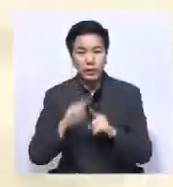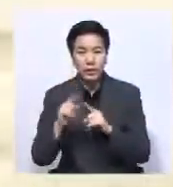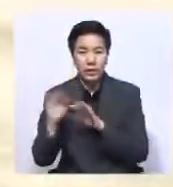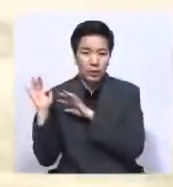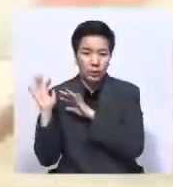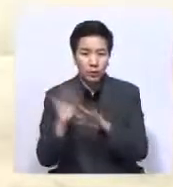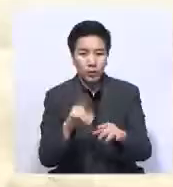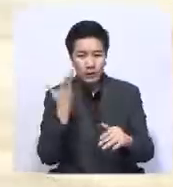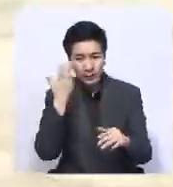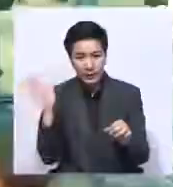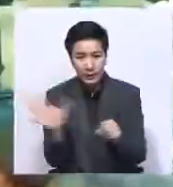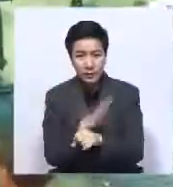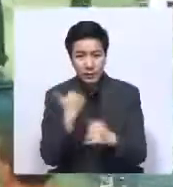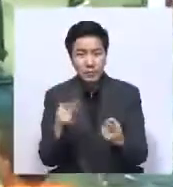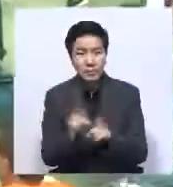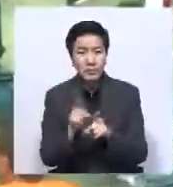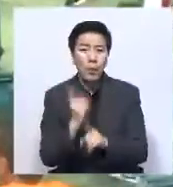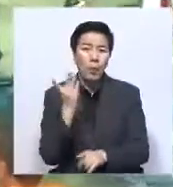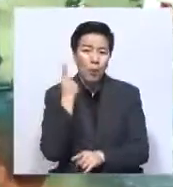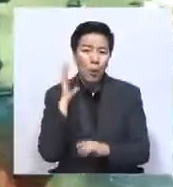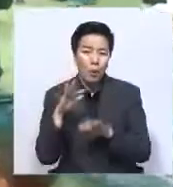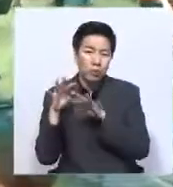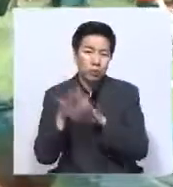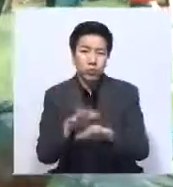ไหลกันมาเล่นน้ำกันอย่างคึกคักเหมือนอย่างเช่นเมื่อวาน